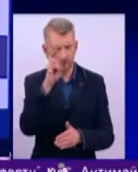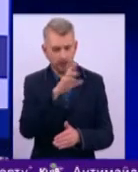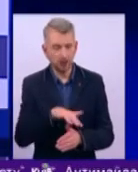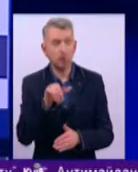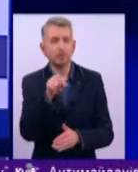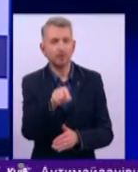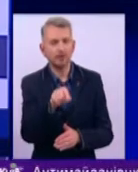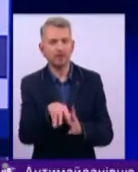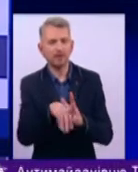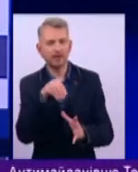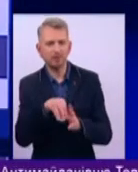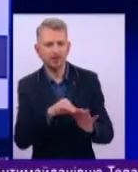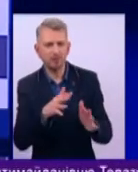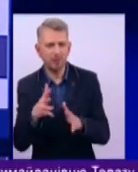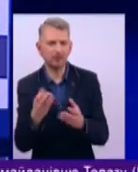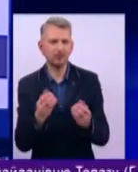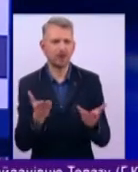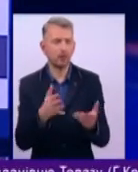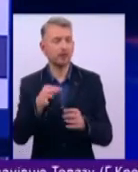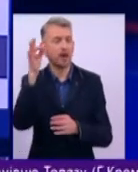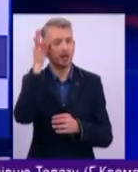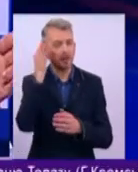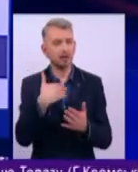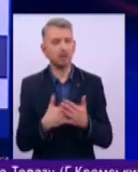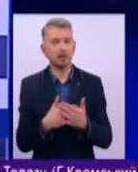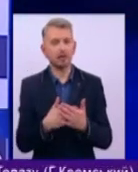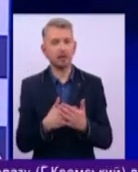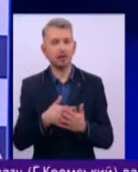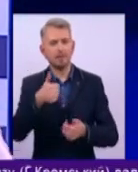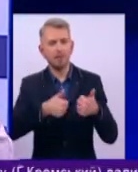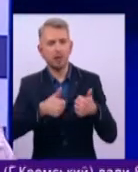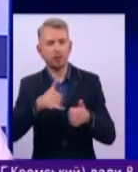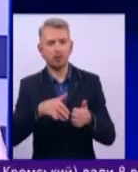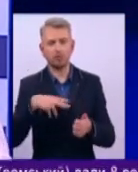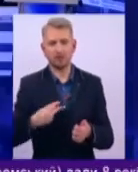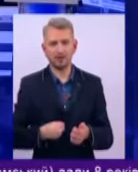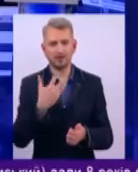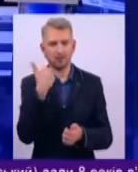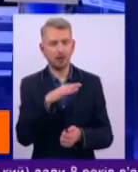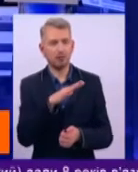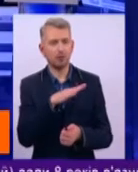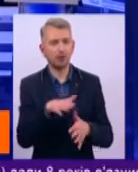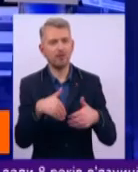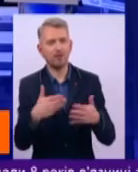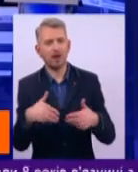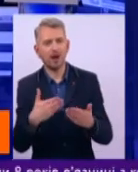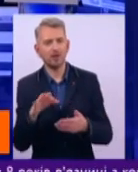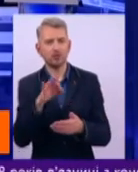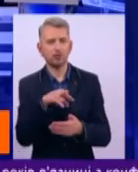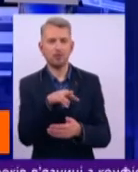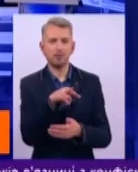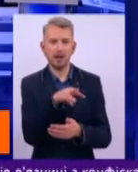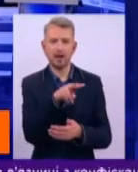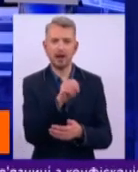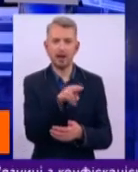їх виборчі моменти ще якось, згадайте, наприклад, перегони у Франції, коли були варіанти щодо Марі Лю Пен,